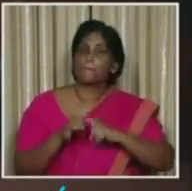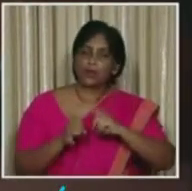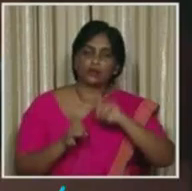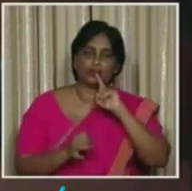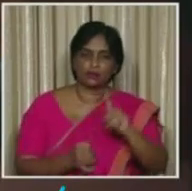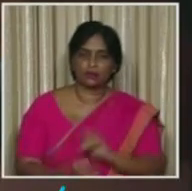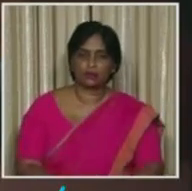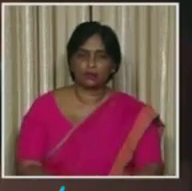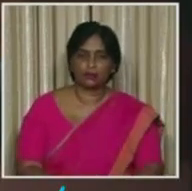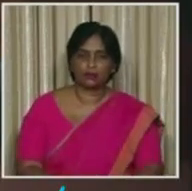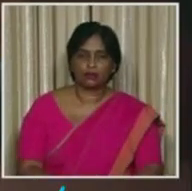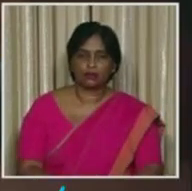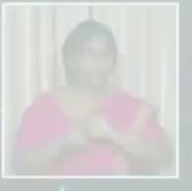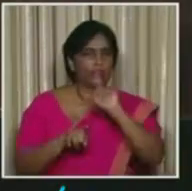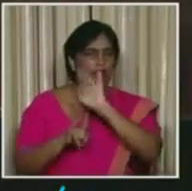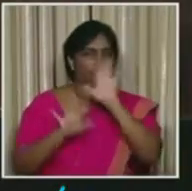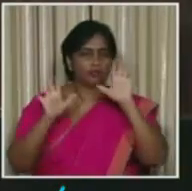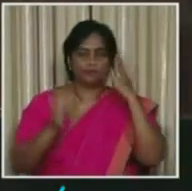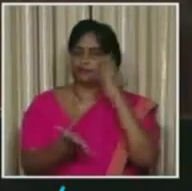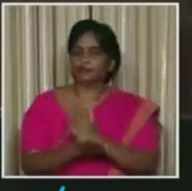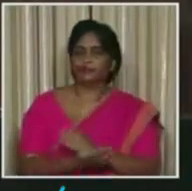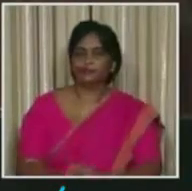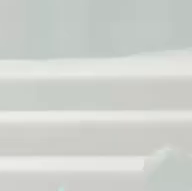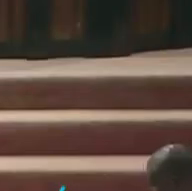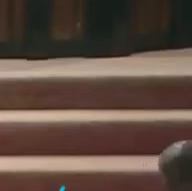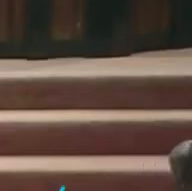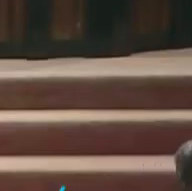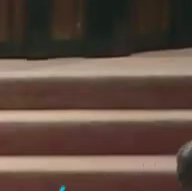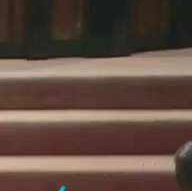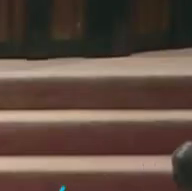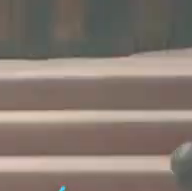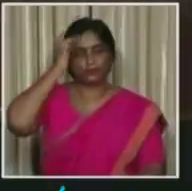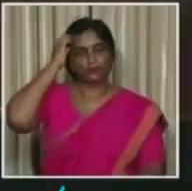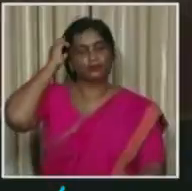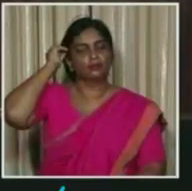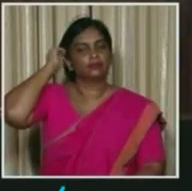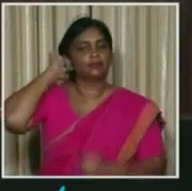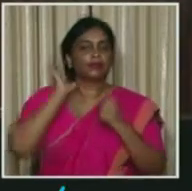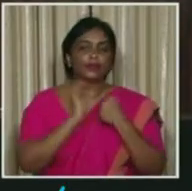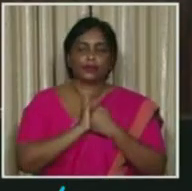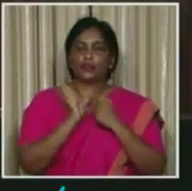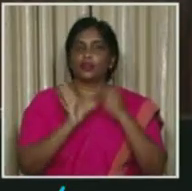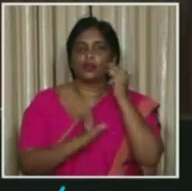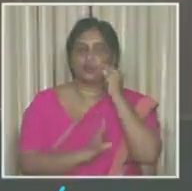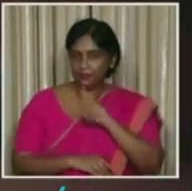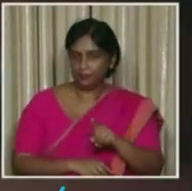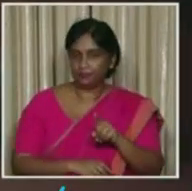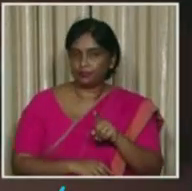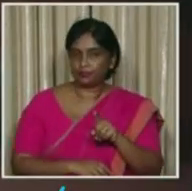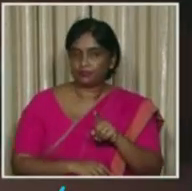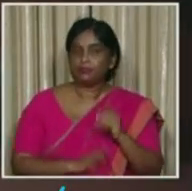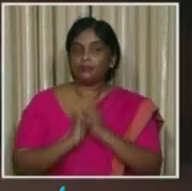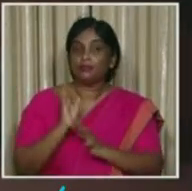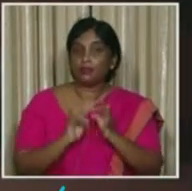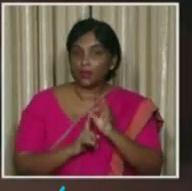පාර්ලිමේන්තුවේ එයා රට යනවා නම් අනිත් සති දෙක යොදා ගන්න parliament suspended for 10 minutes පන්රුකුමාර් දිසානායකවතුමා 27 දෙක ප්‍රශ්න.